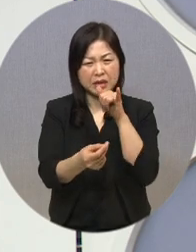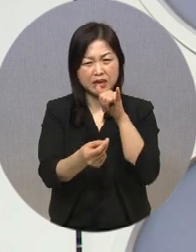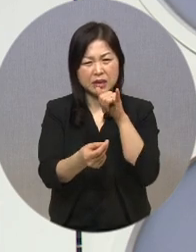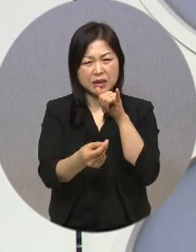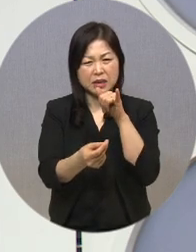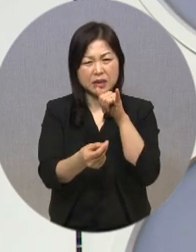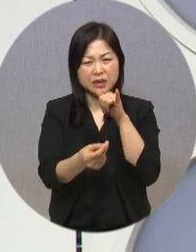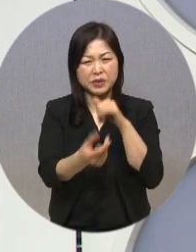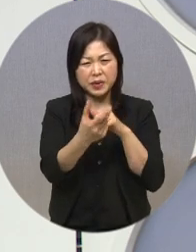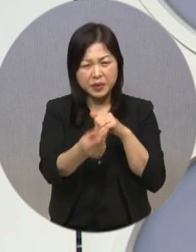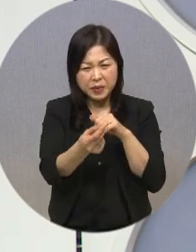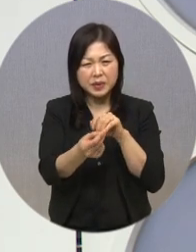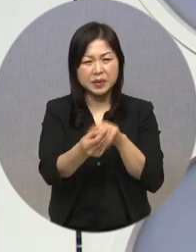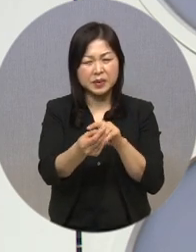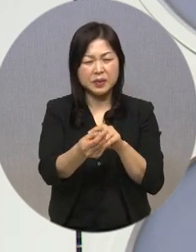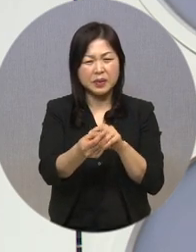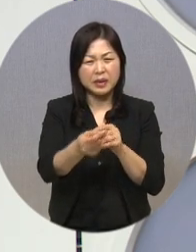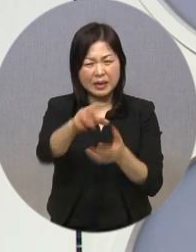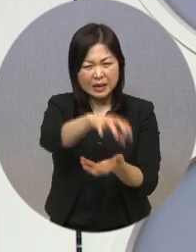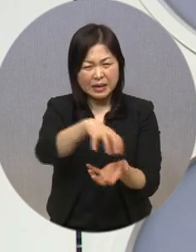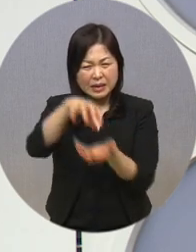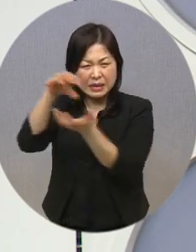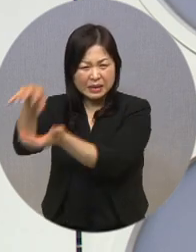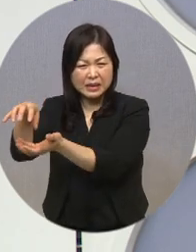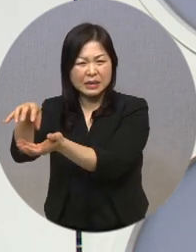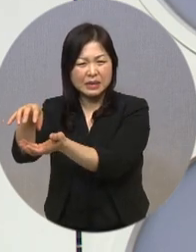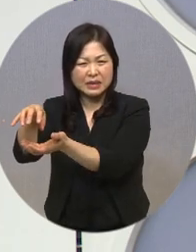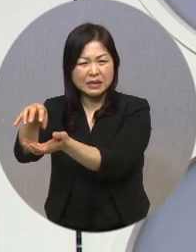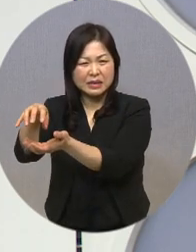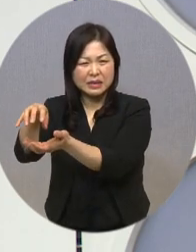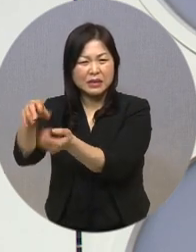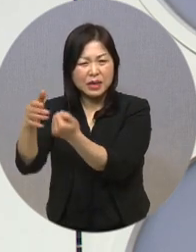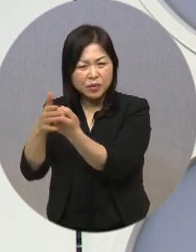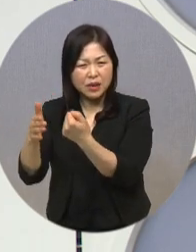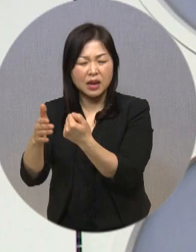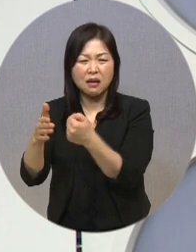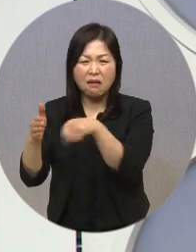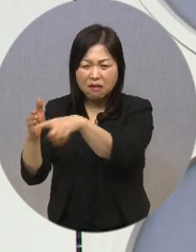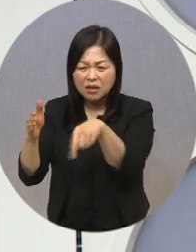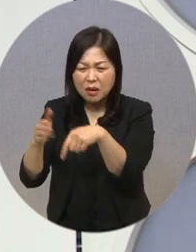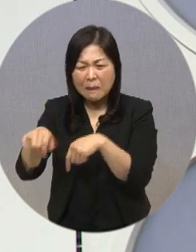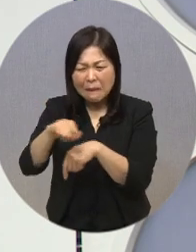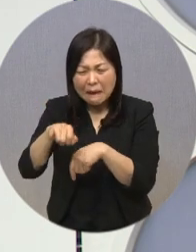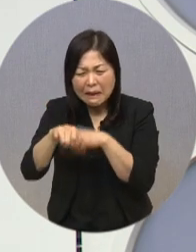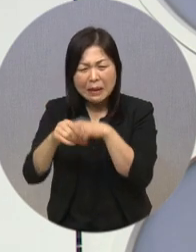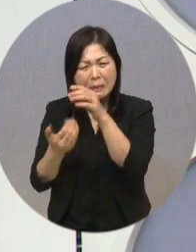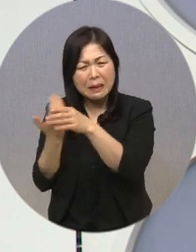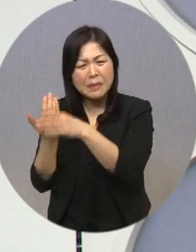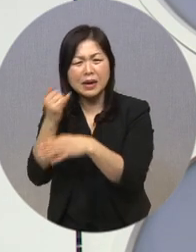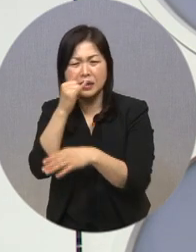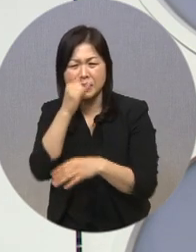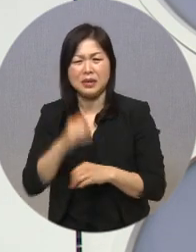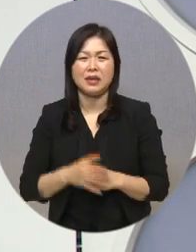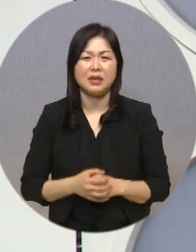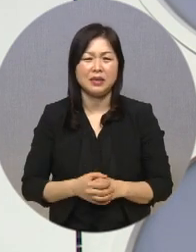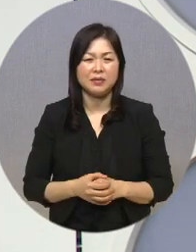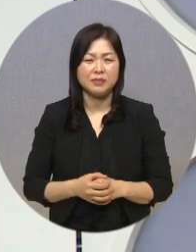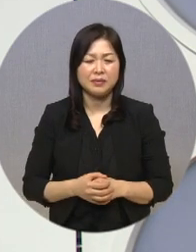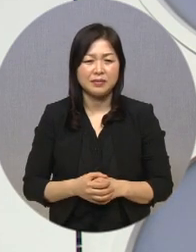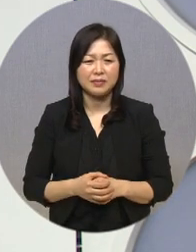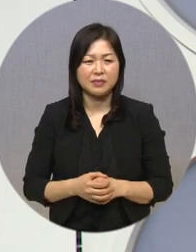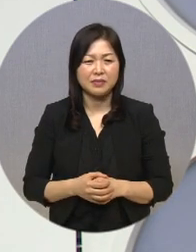또 배추를 심으니까 맨날 회충이 나오고 말이야. 이